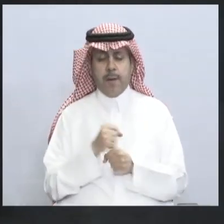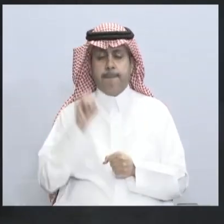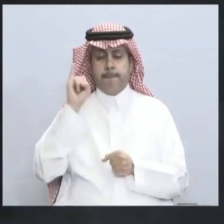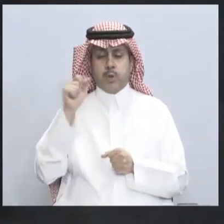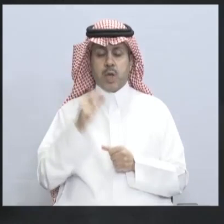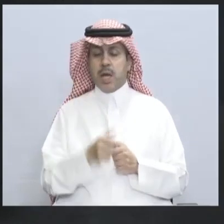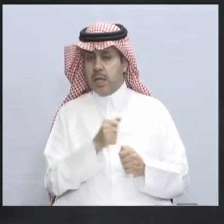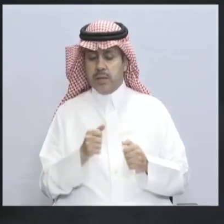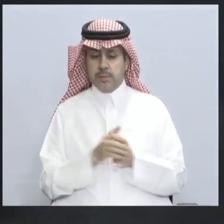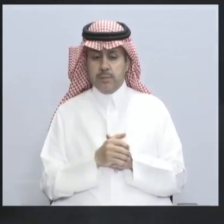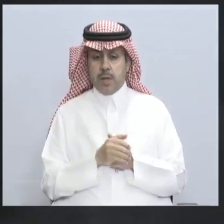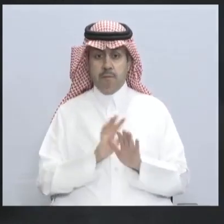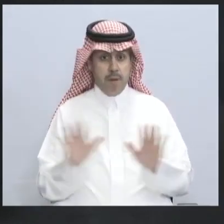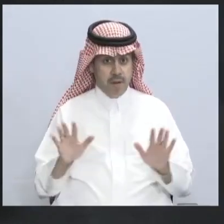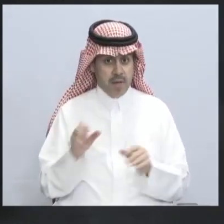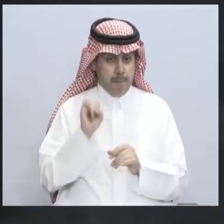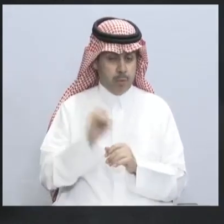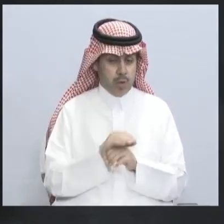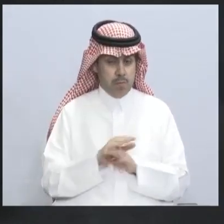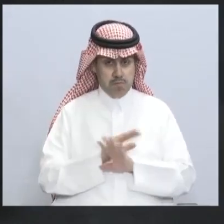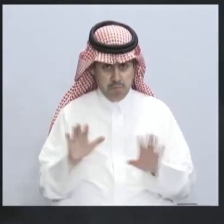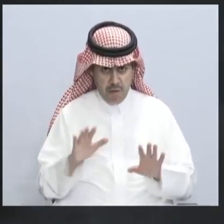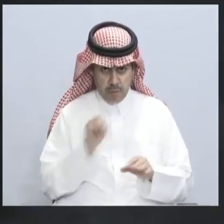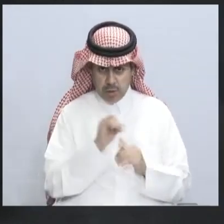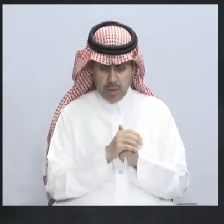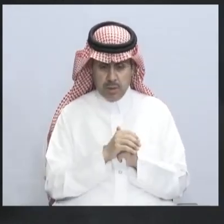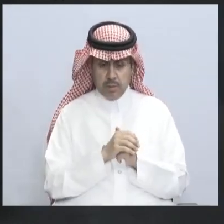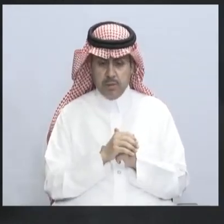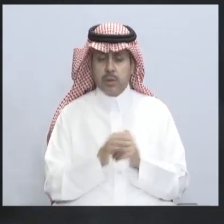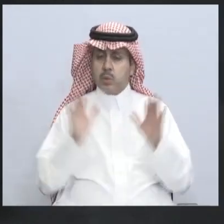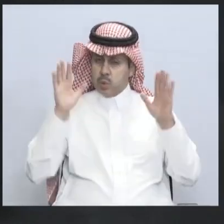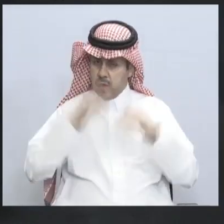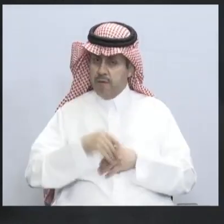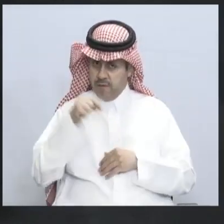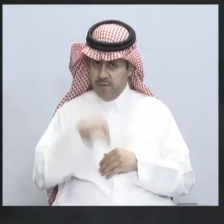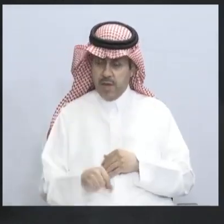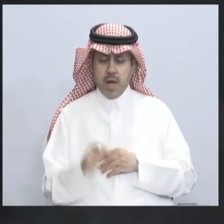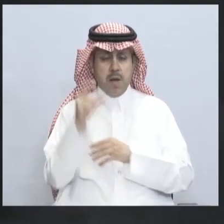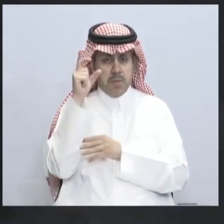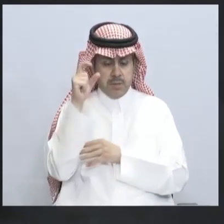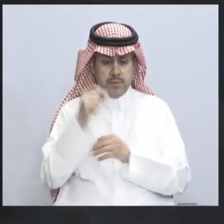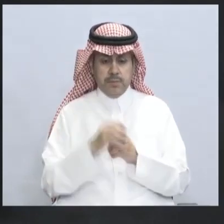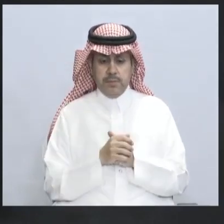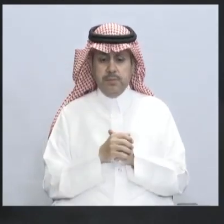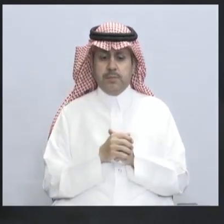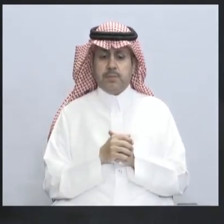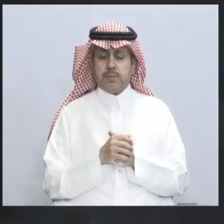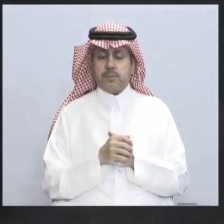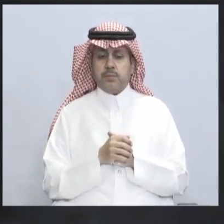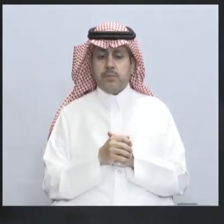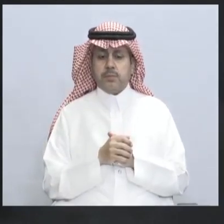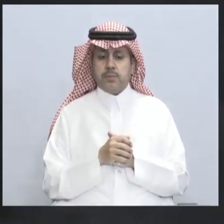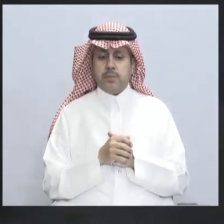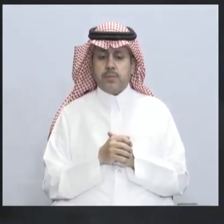مصلى العيد فان لم نتمكن من الصلاه في مصلى العيد فاننا نقوم بالصلاه ونؤدي